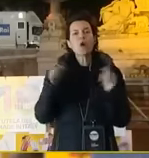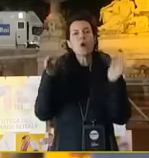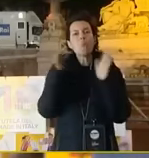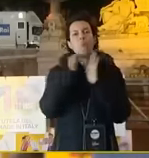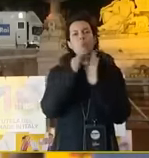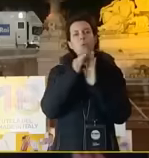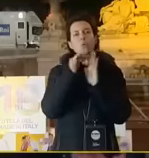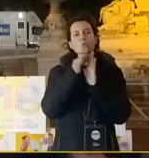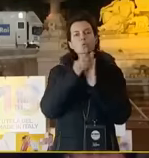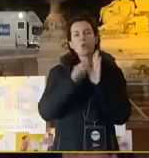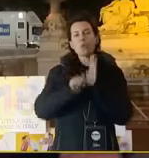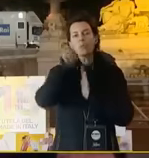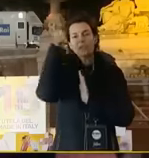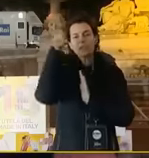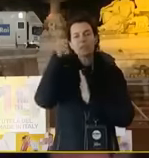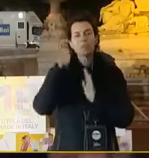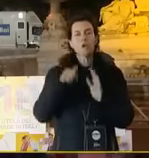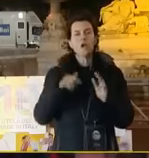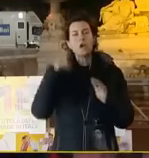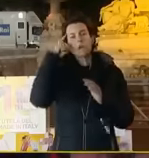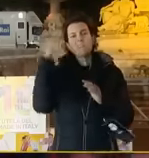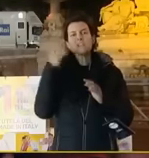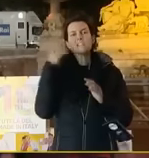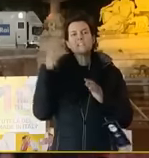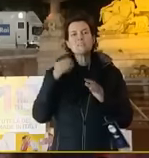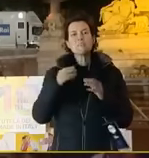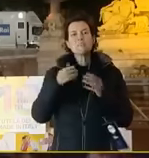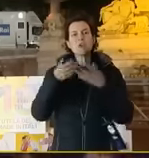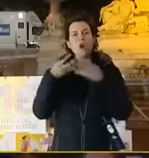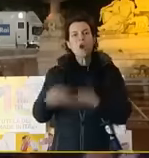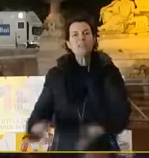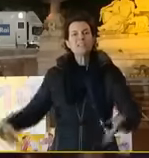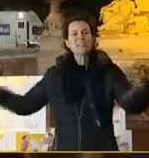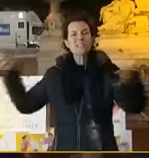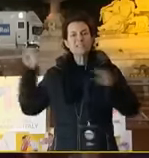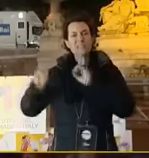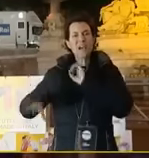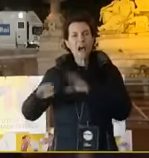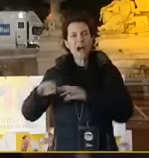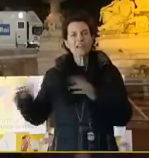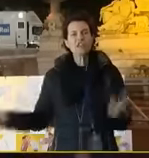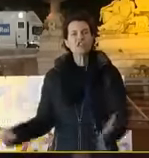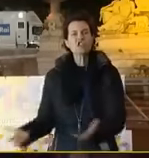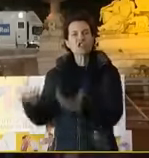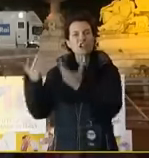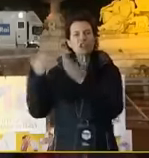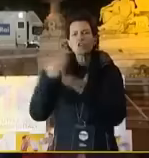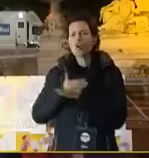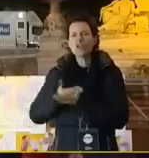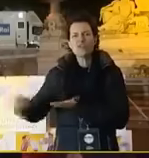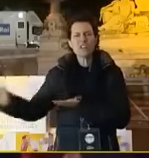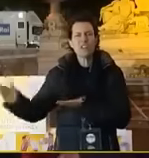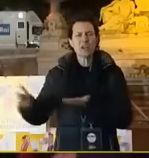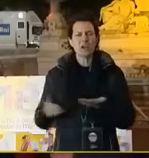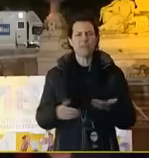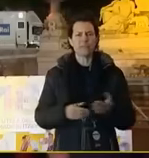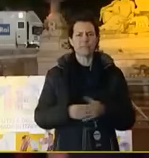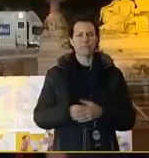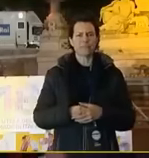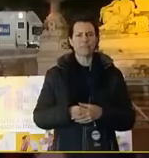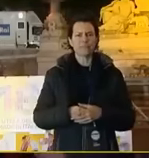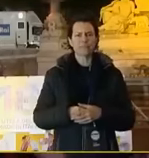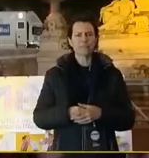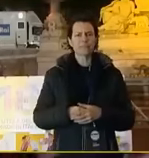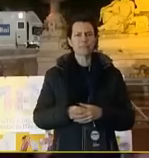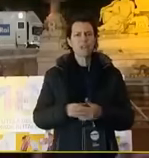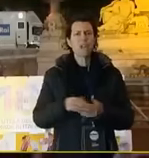per sempre da questo paese le discariche e gli inceneritori. È un modo vecchio, tecnologie degli anni 70, non servono a niente, non